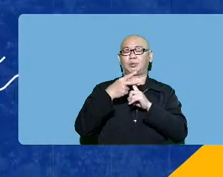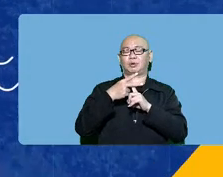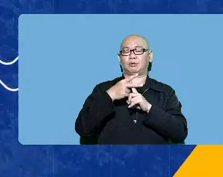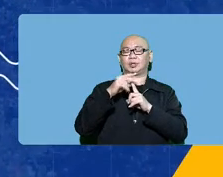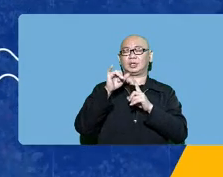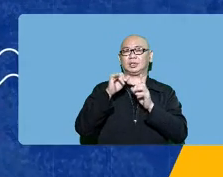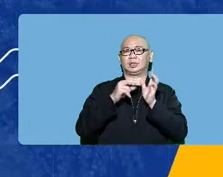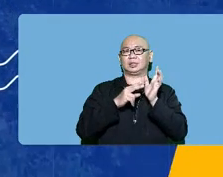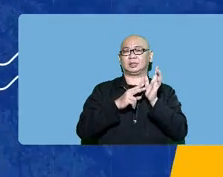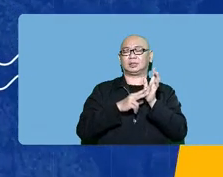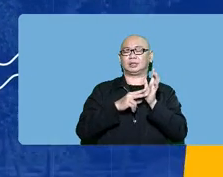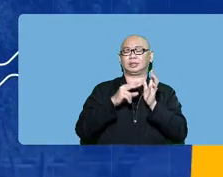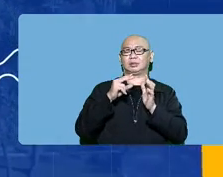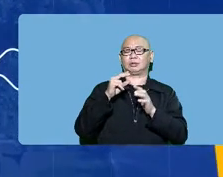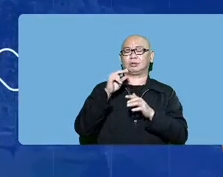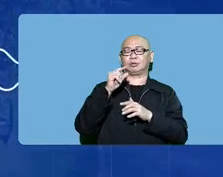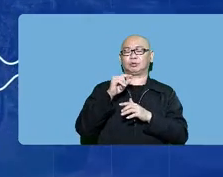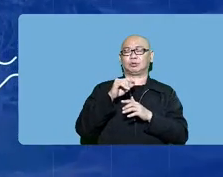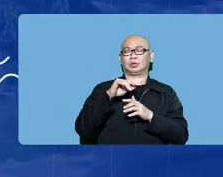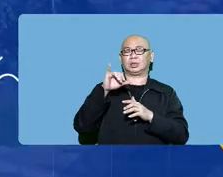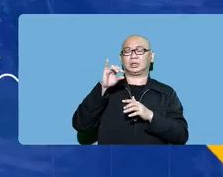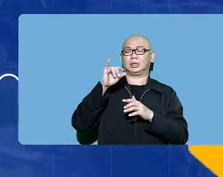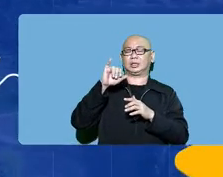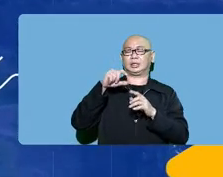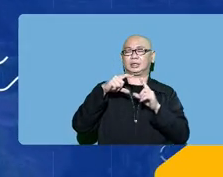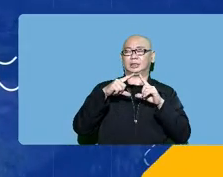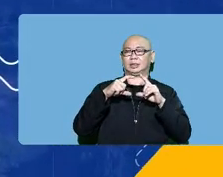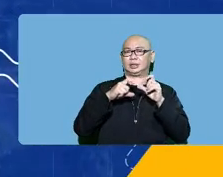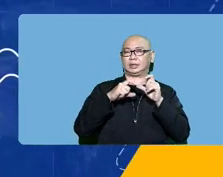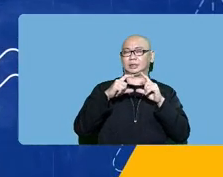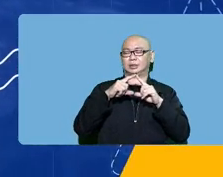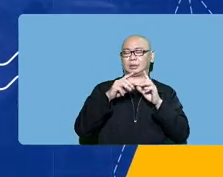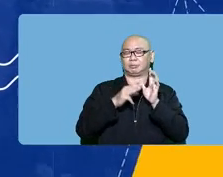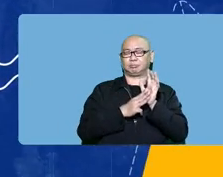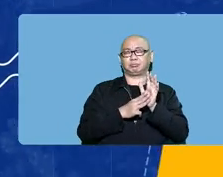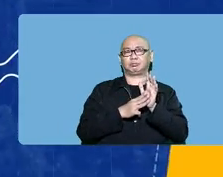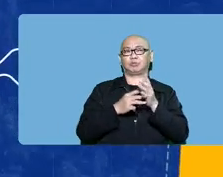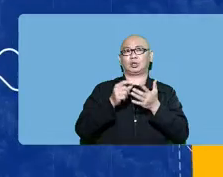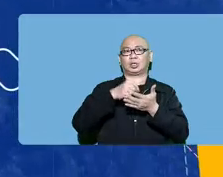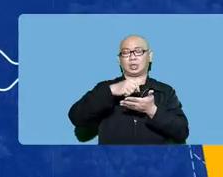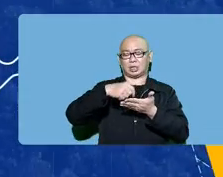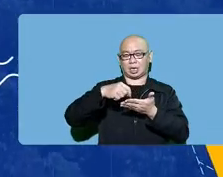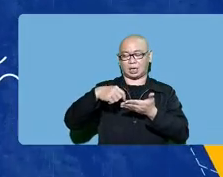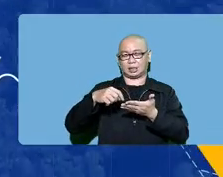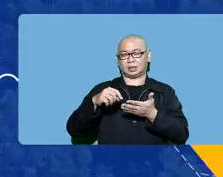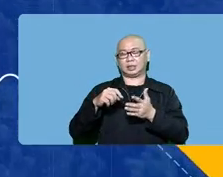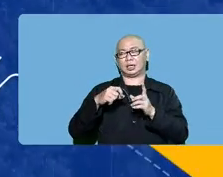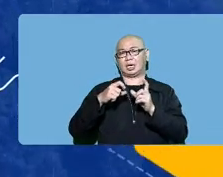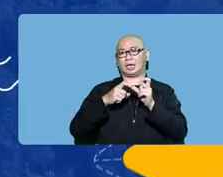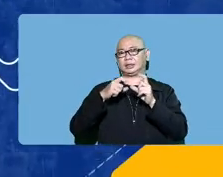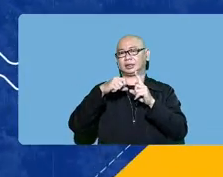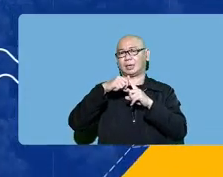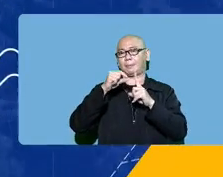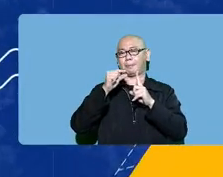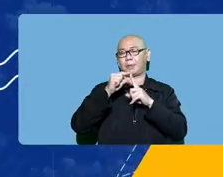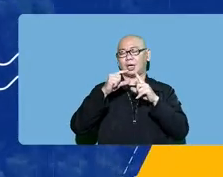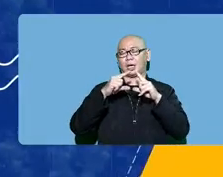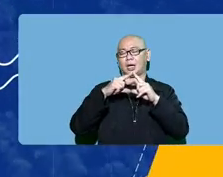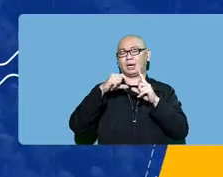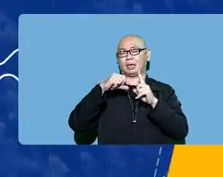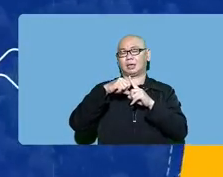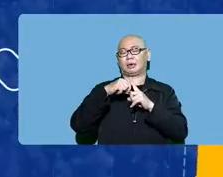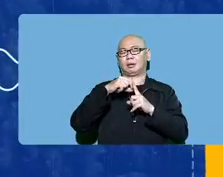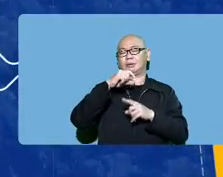MSc, DIC, PhD, yang telah menandatangani SK PAK. Kemudian